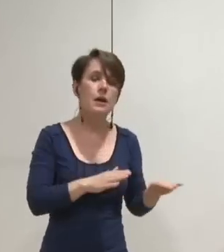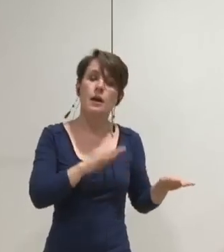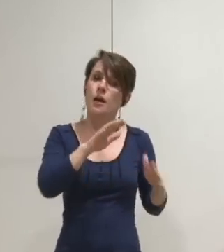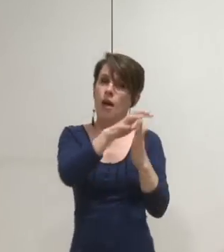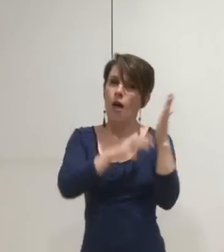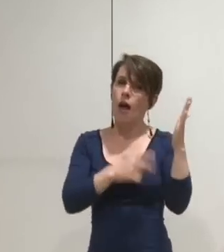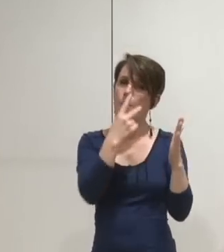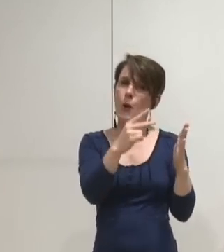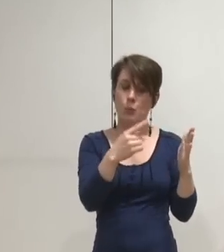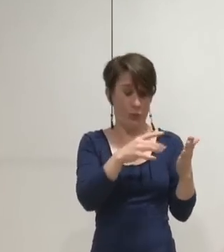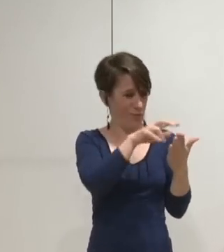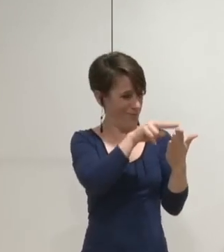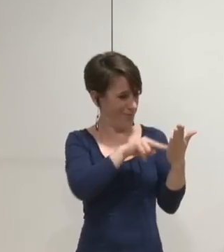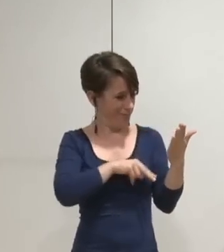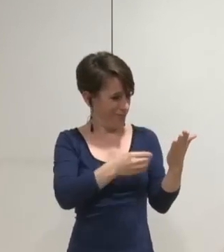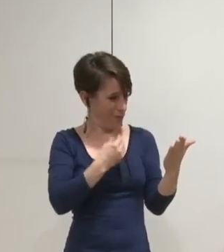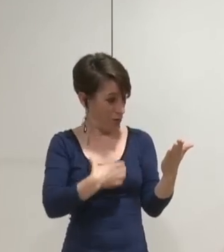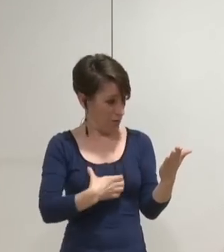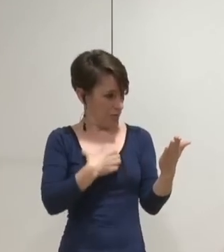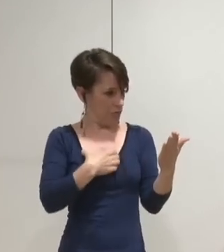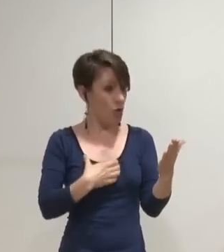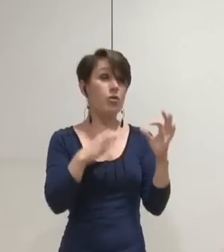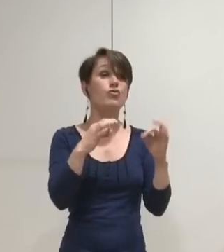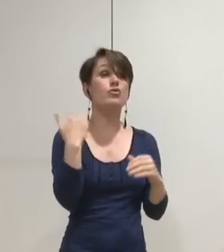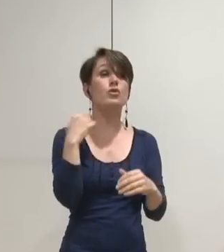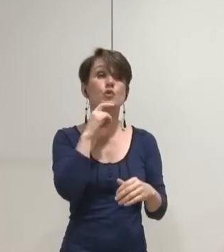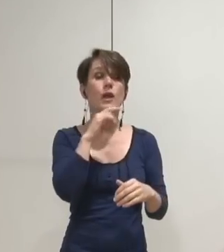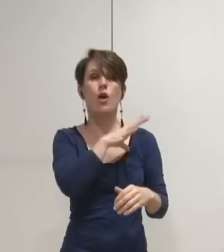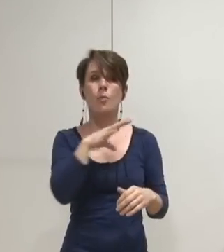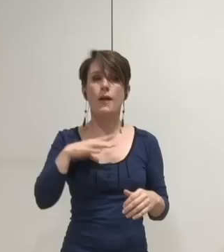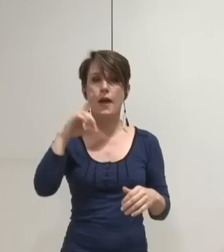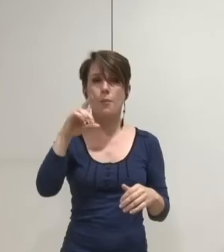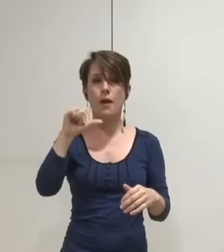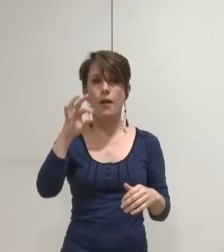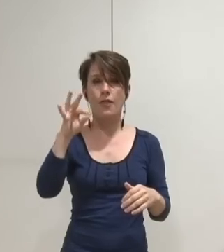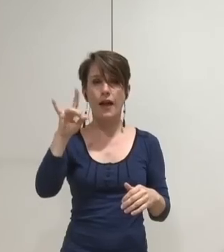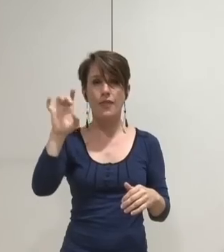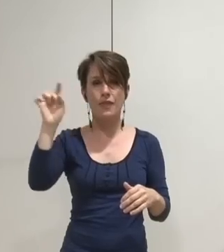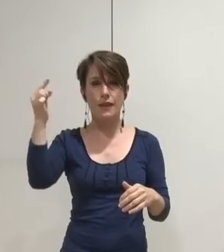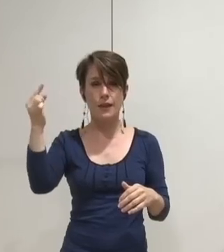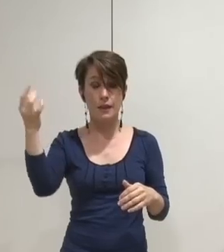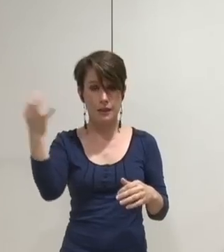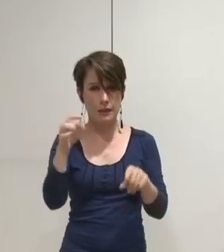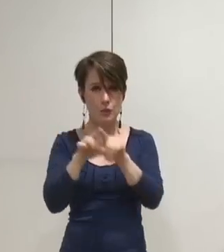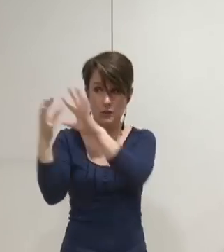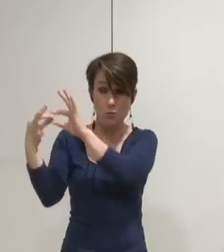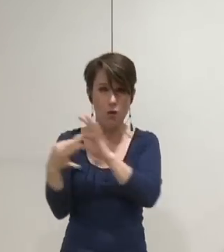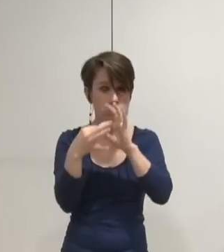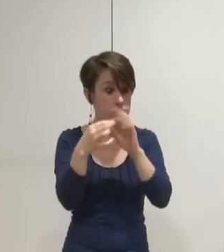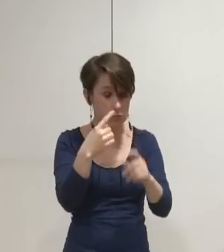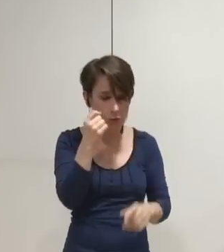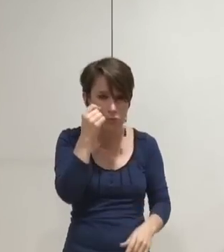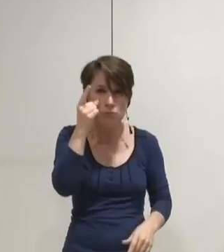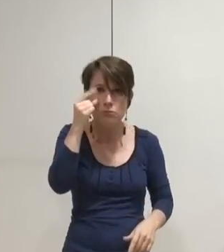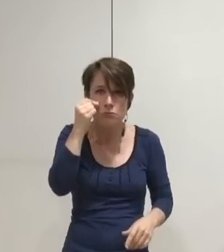et je rejoindrai finalement ce que disait madame daté c'est quand même le niveau de vie qui apparaît dans une grande ville comme